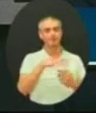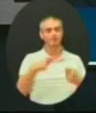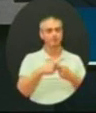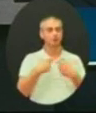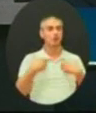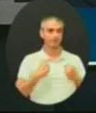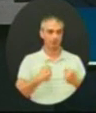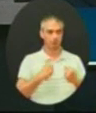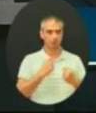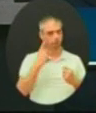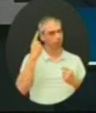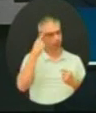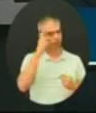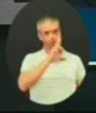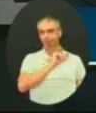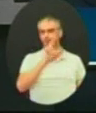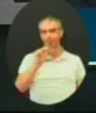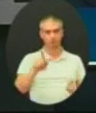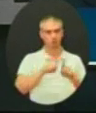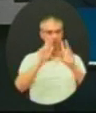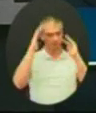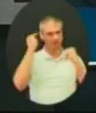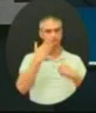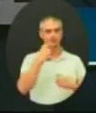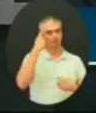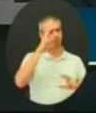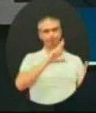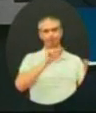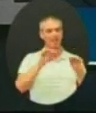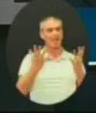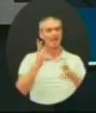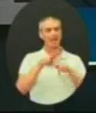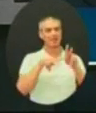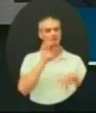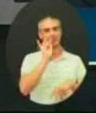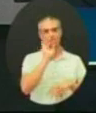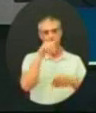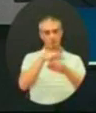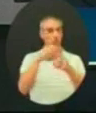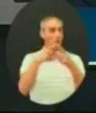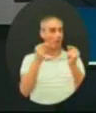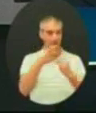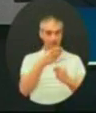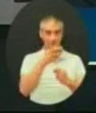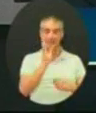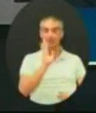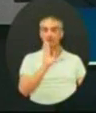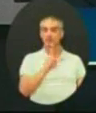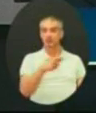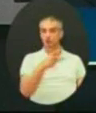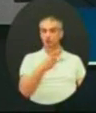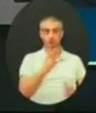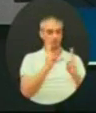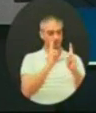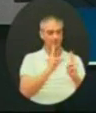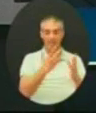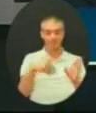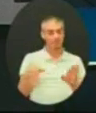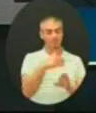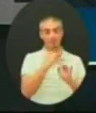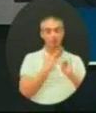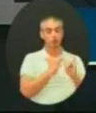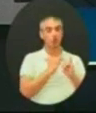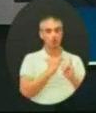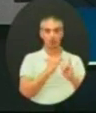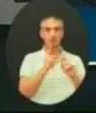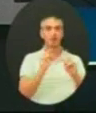הביטחונית, די רואה עין בעין ביחד עם מצרים, כל מה שקשור גם לטיפול ברצועת עזה, שימי לב גם כשיש עצירה או אין מעבר של סחורות או